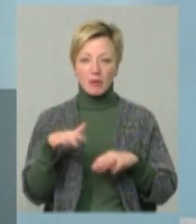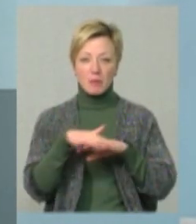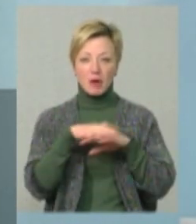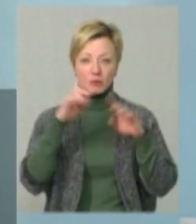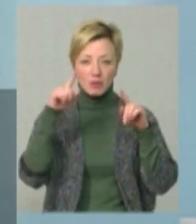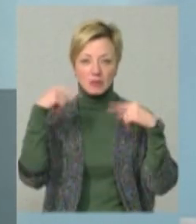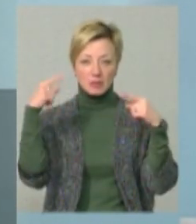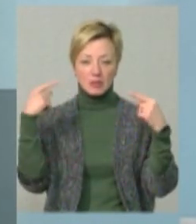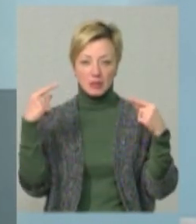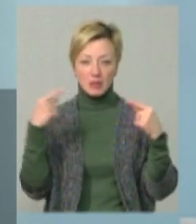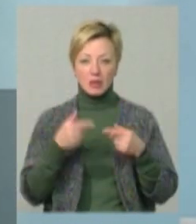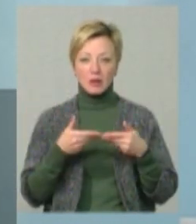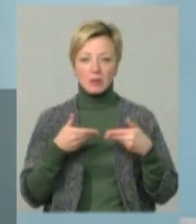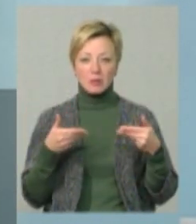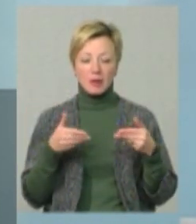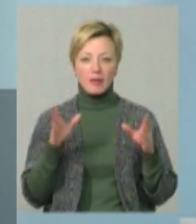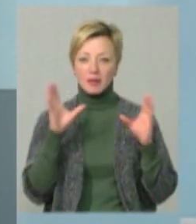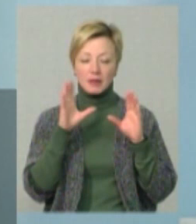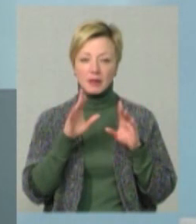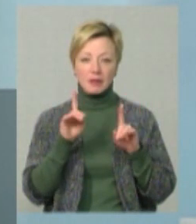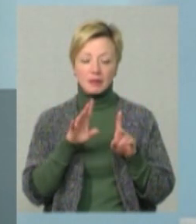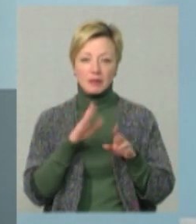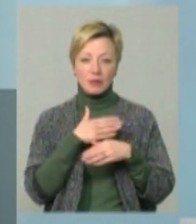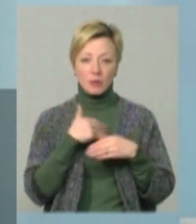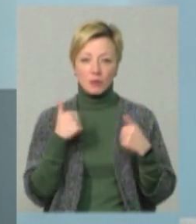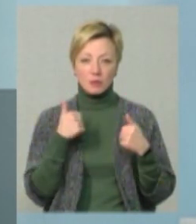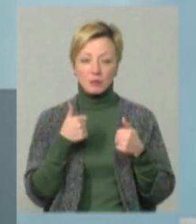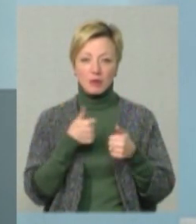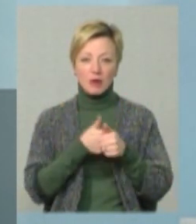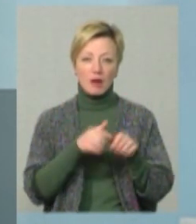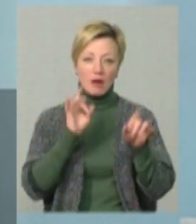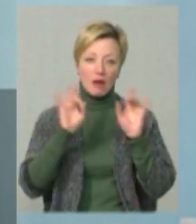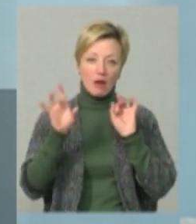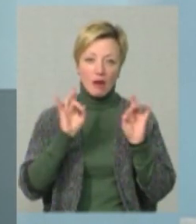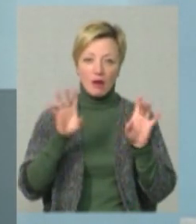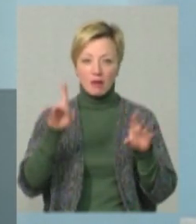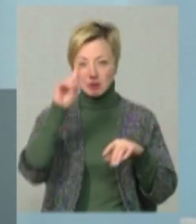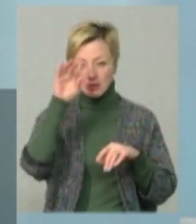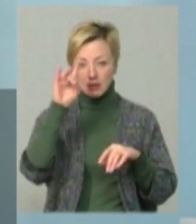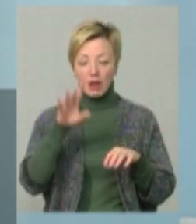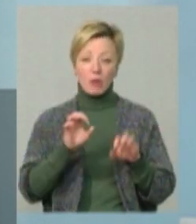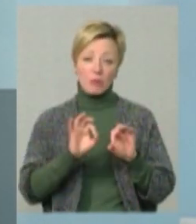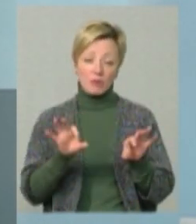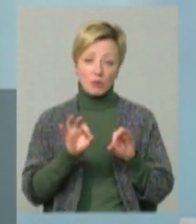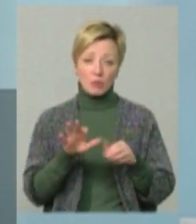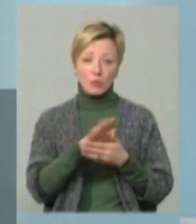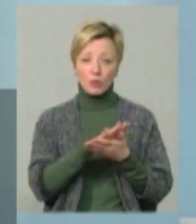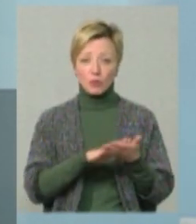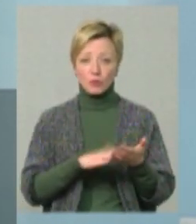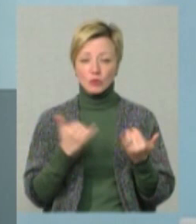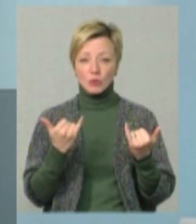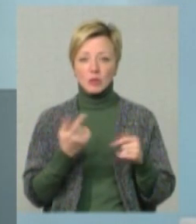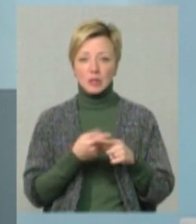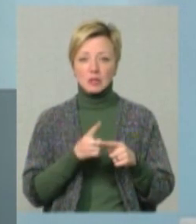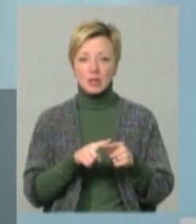масової істерії. Ми не з тих, котрі гоняться за хайпом, за сенсаціями, а саме інформуємо і, власне,